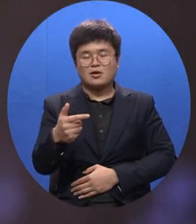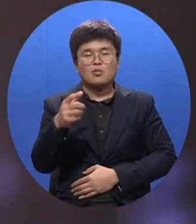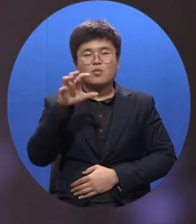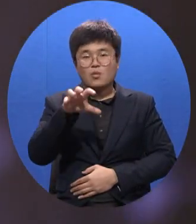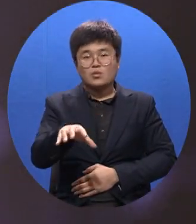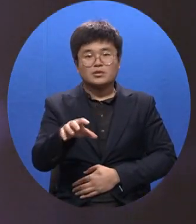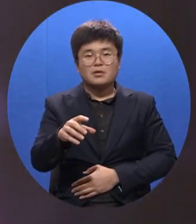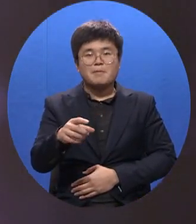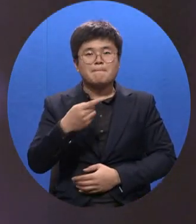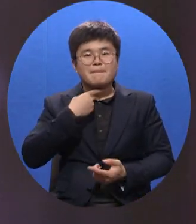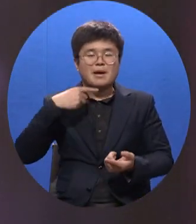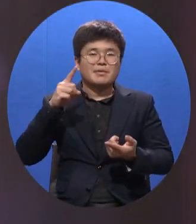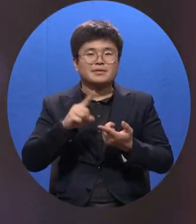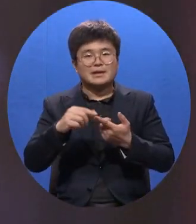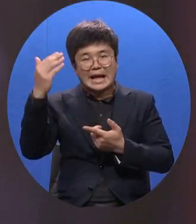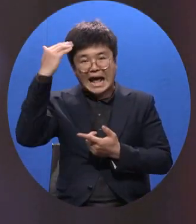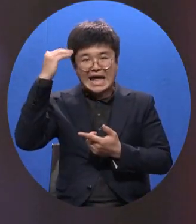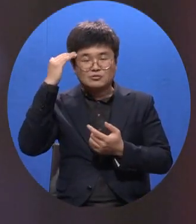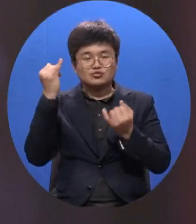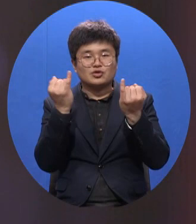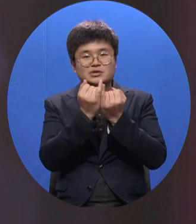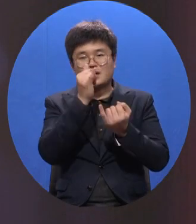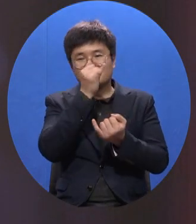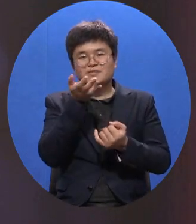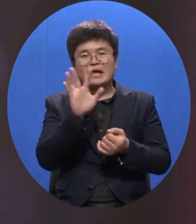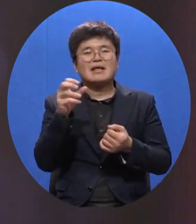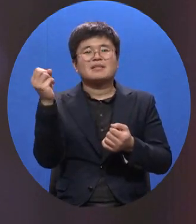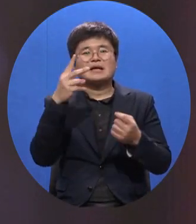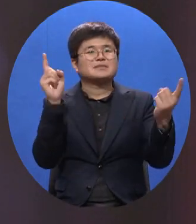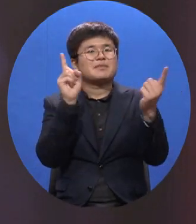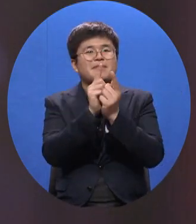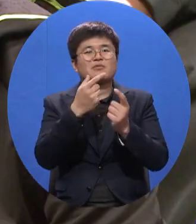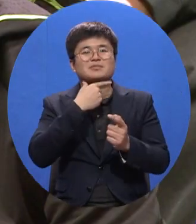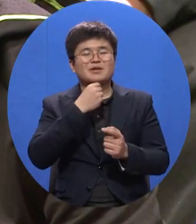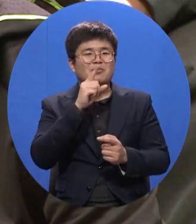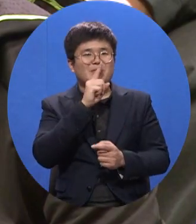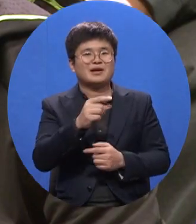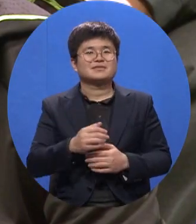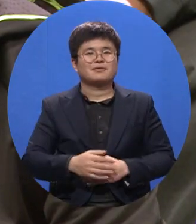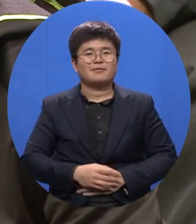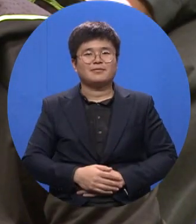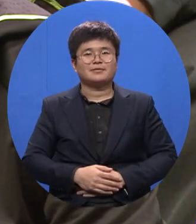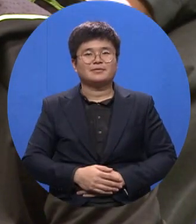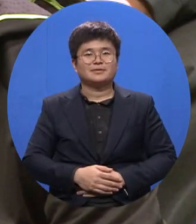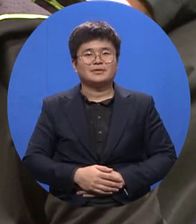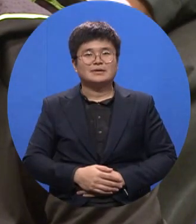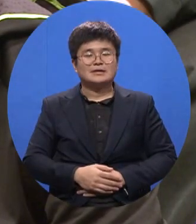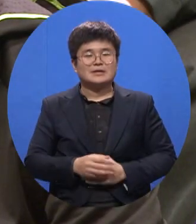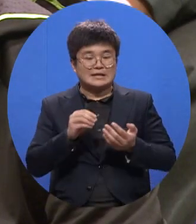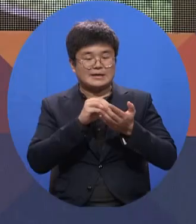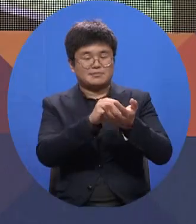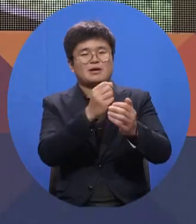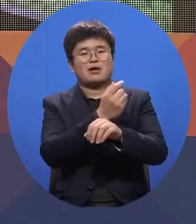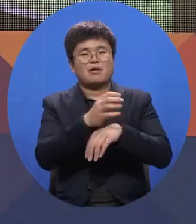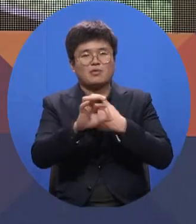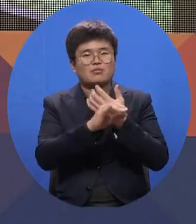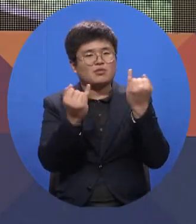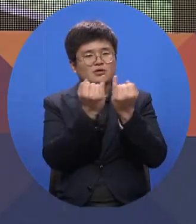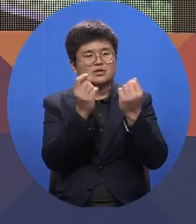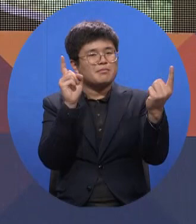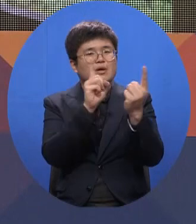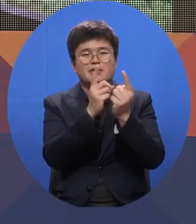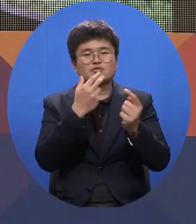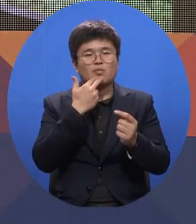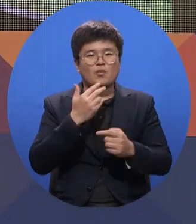마음에 들었던게 항구 여자가 있는데 다시 보고 싶다고 그렇게 얘기했어요 근데 뭐 입사 명계의 헤어져도 볼 수도 없고 뭐